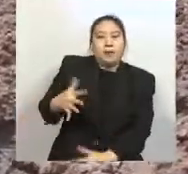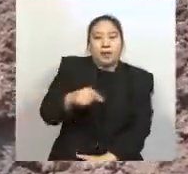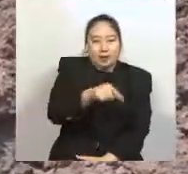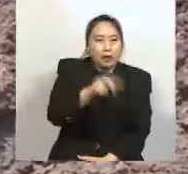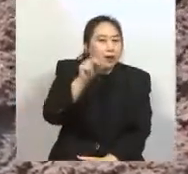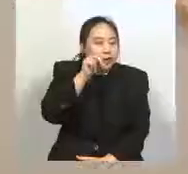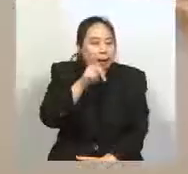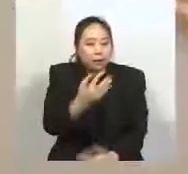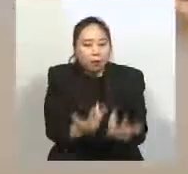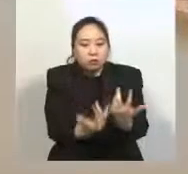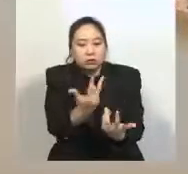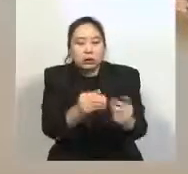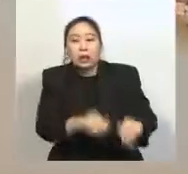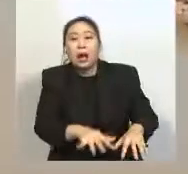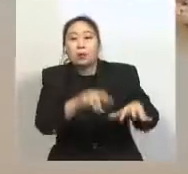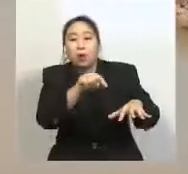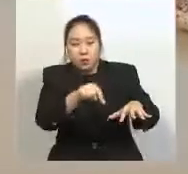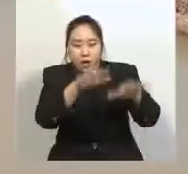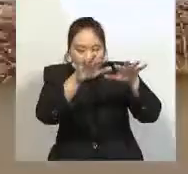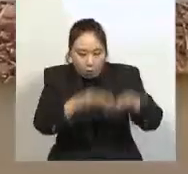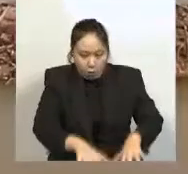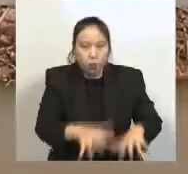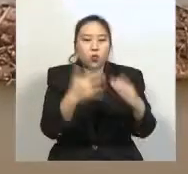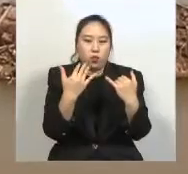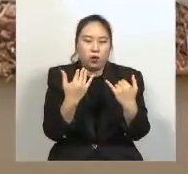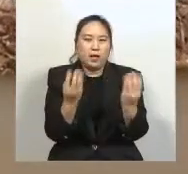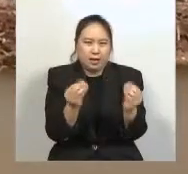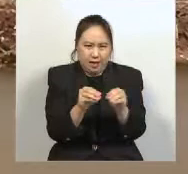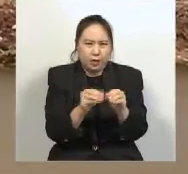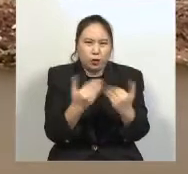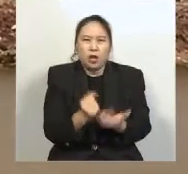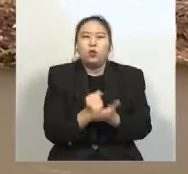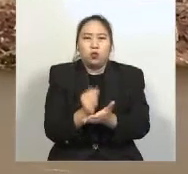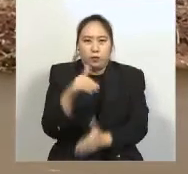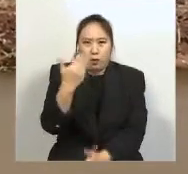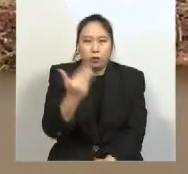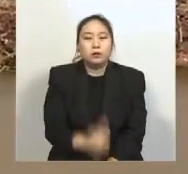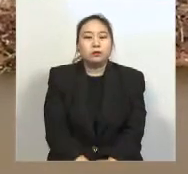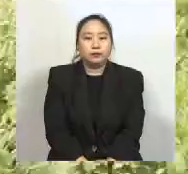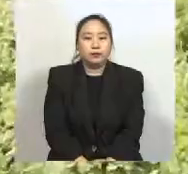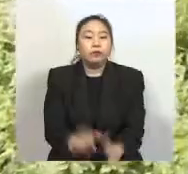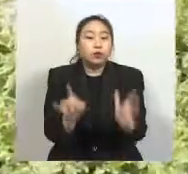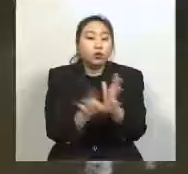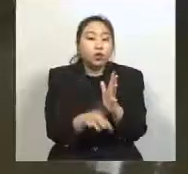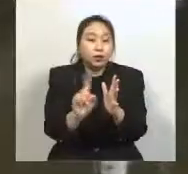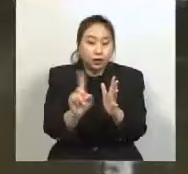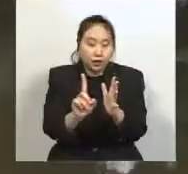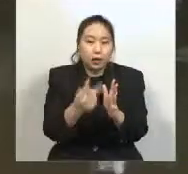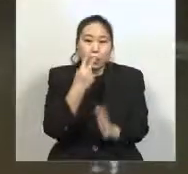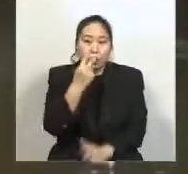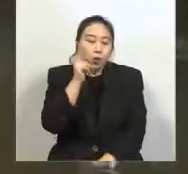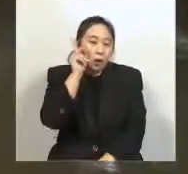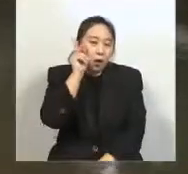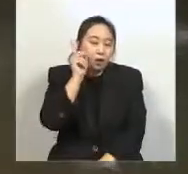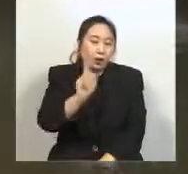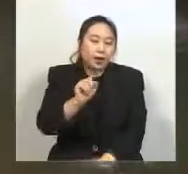าสู่ภาวะปกติในเร็ววันนี้นะคะแต่ว่าช่วงนี้ก็ช่วยๆกันไปก่อน ค่ะปิดท้ายไปตรวจสอบสถานการ